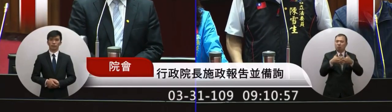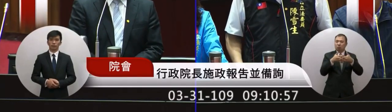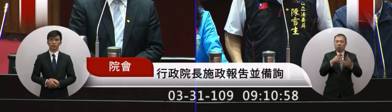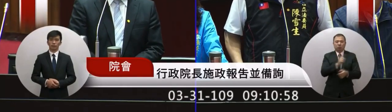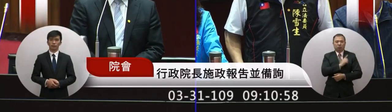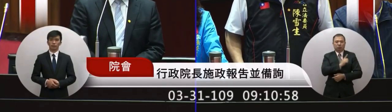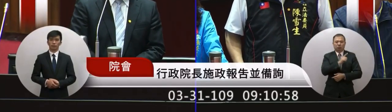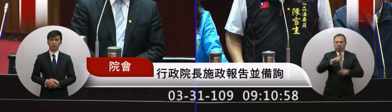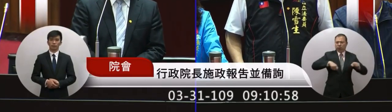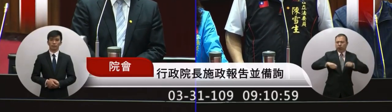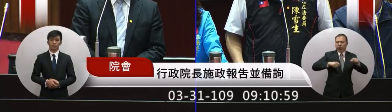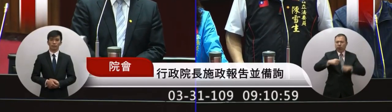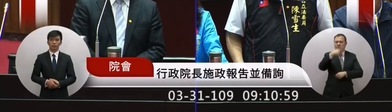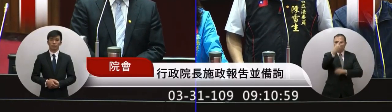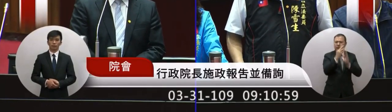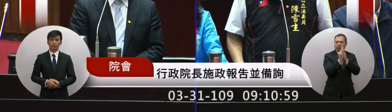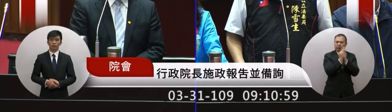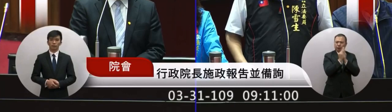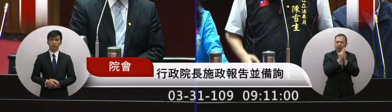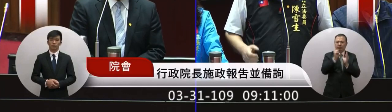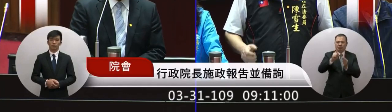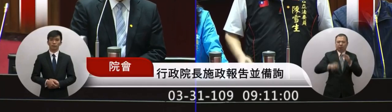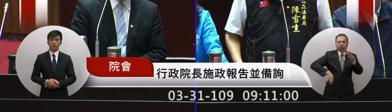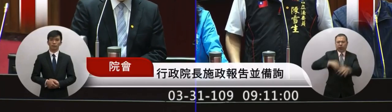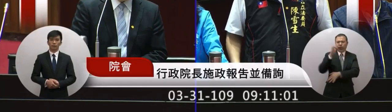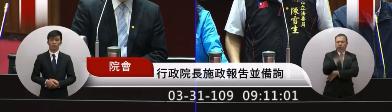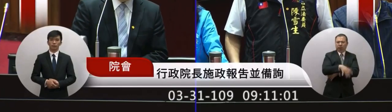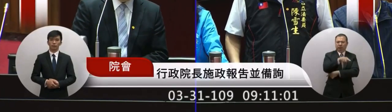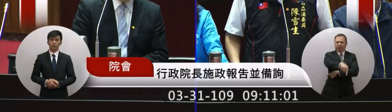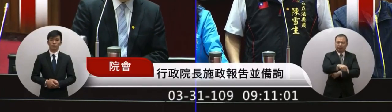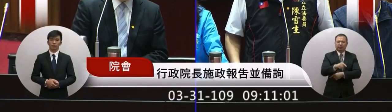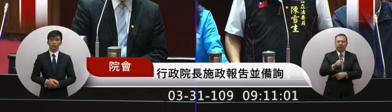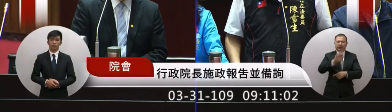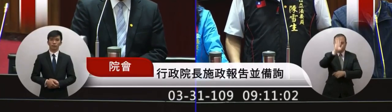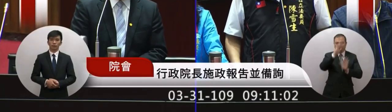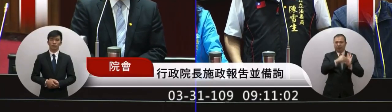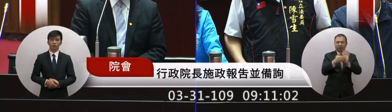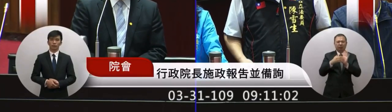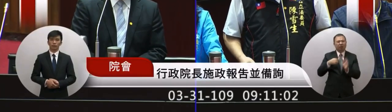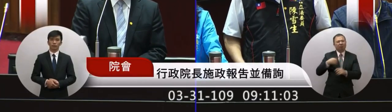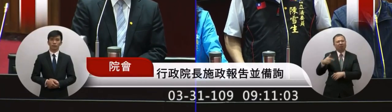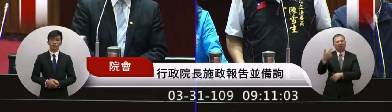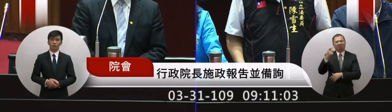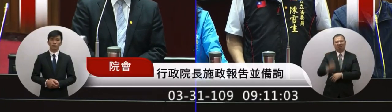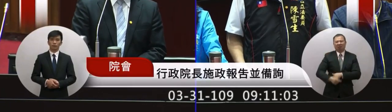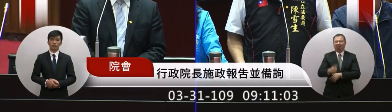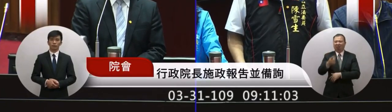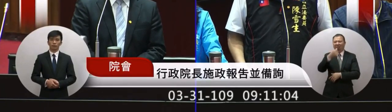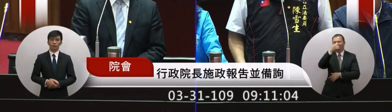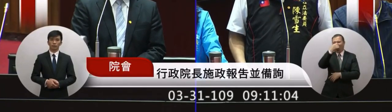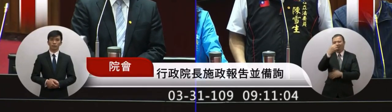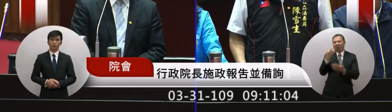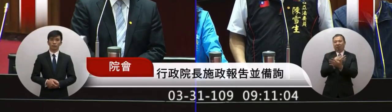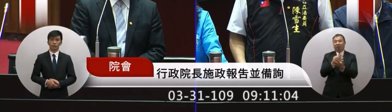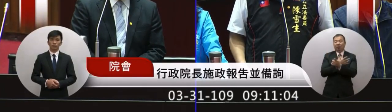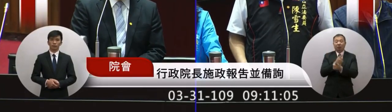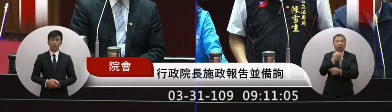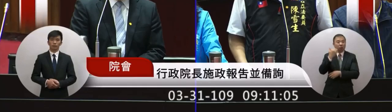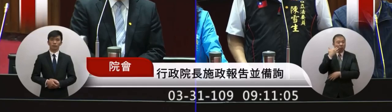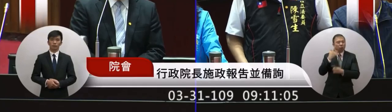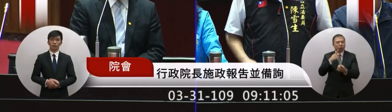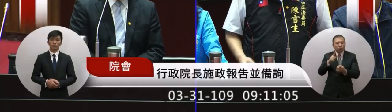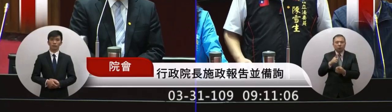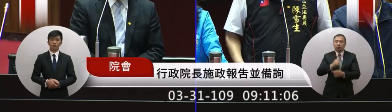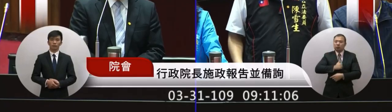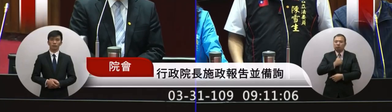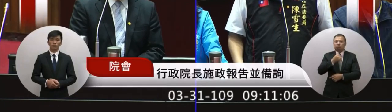的这个经费来做防疫我们600亿相对的不够。如果这600亿不够的话， 我想大院那边院